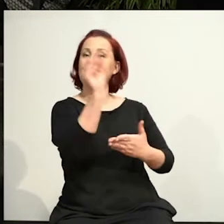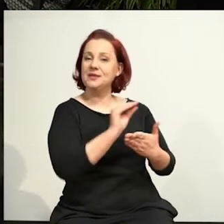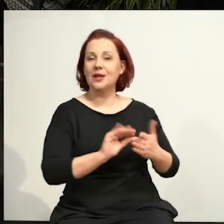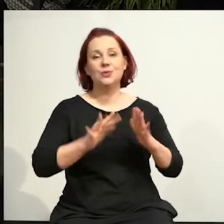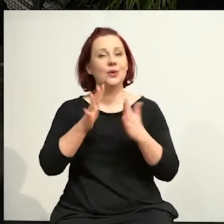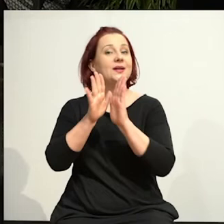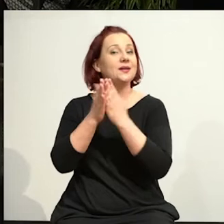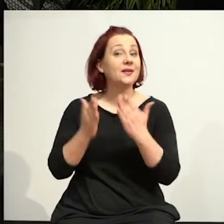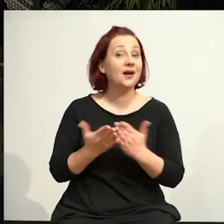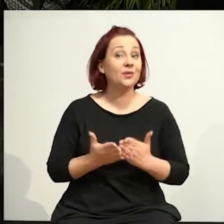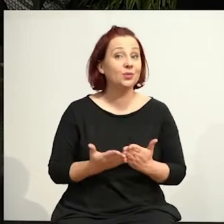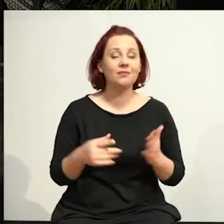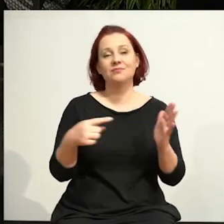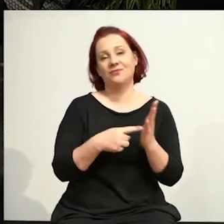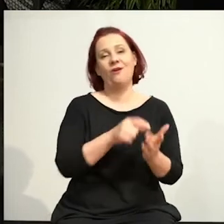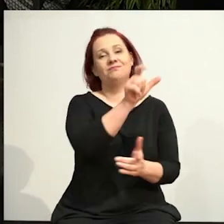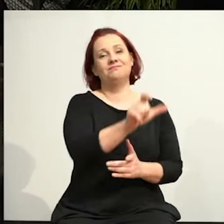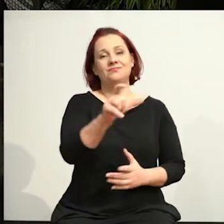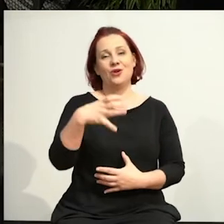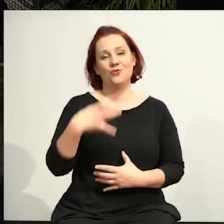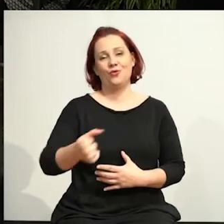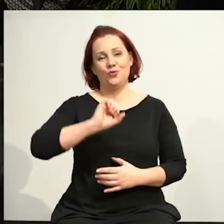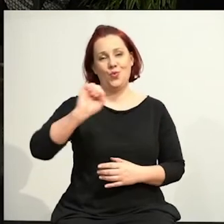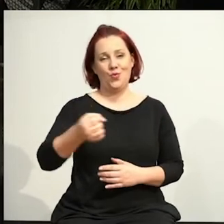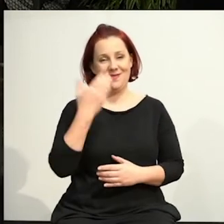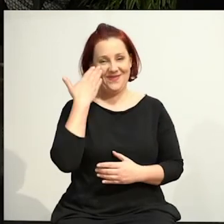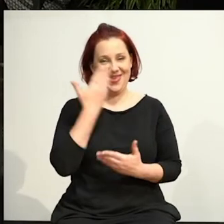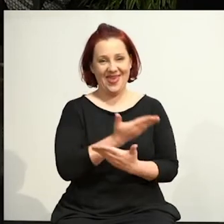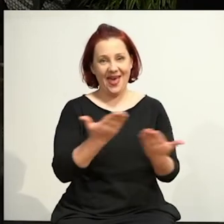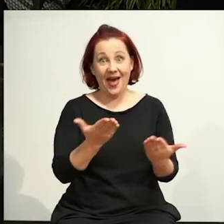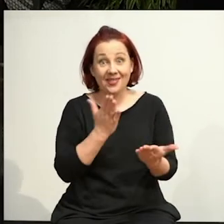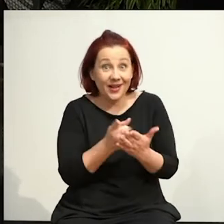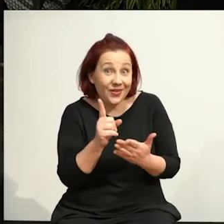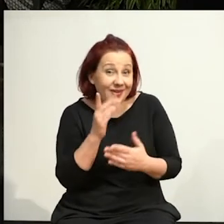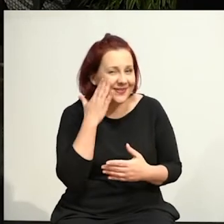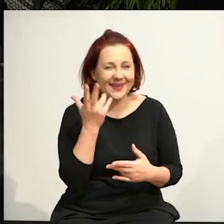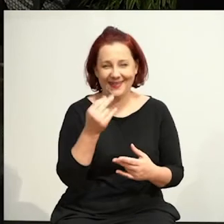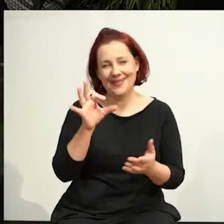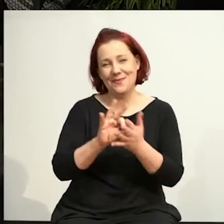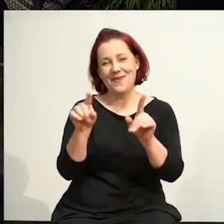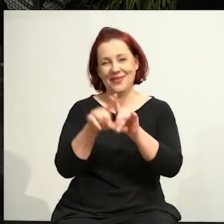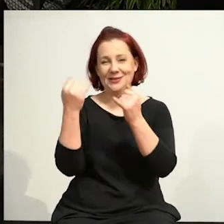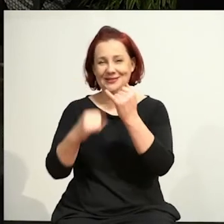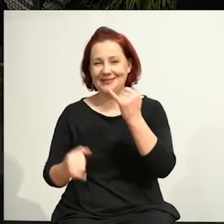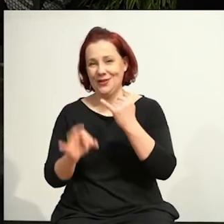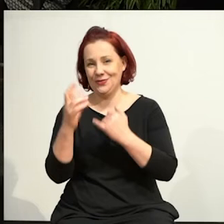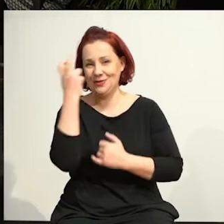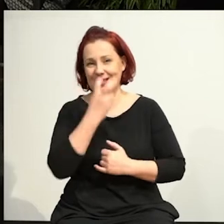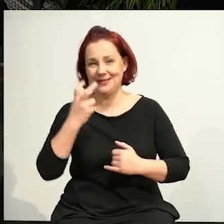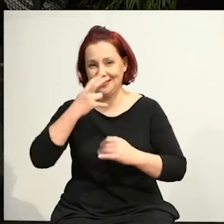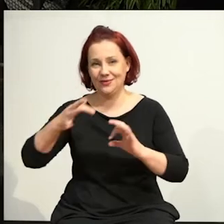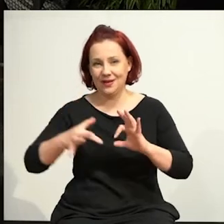literaturze, bo na tym nasi dzisiejsi goście znają się najlepiej, choć pewnie to nie jest jedyna działka waszych państwa zainteresowań.